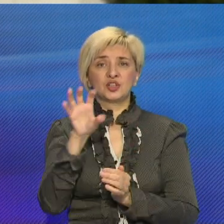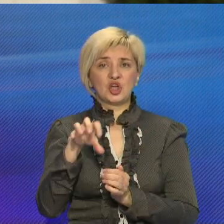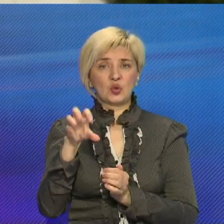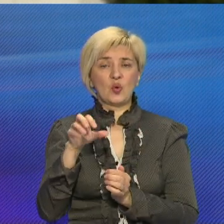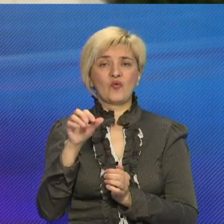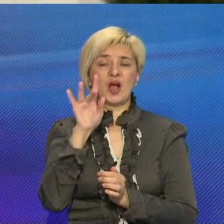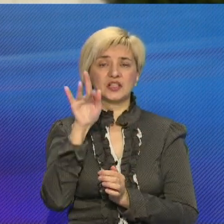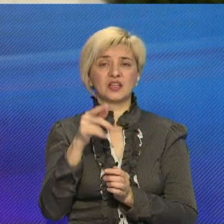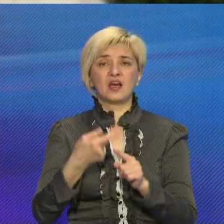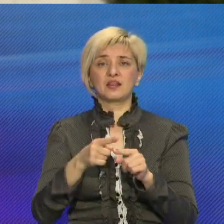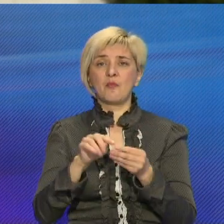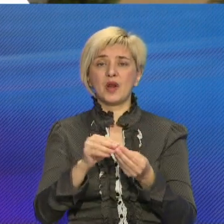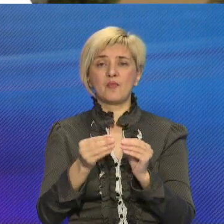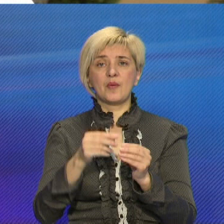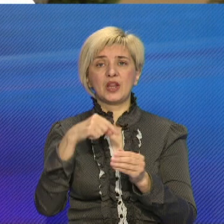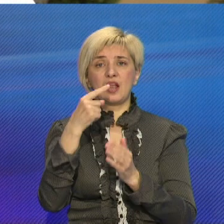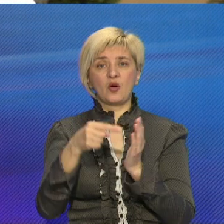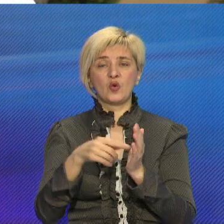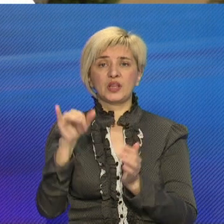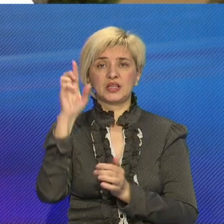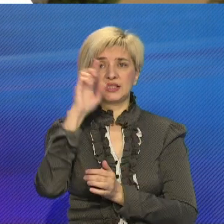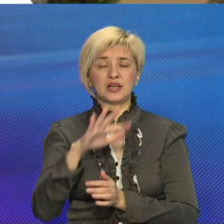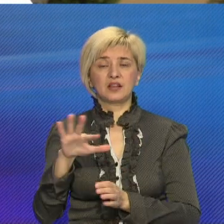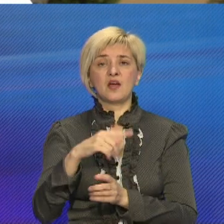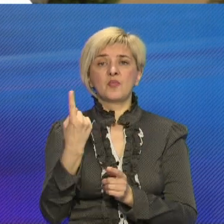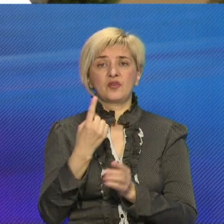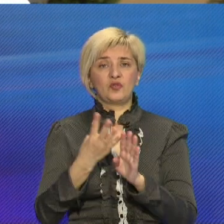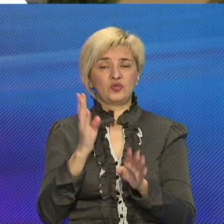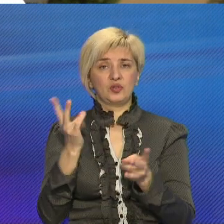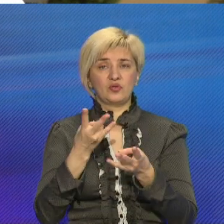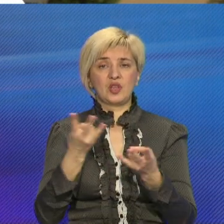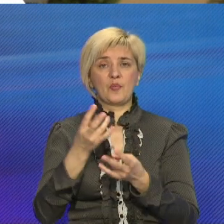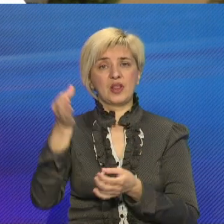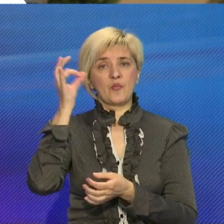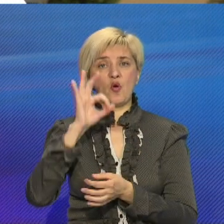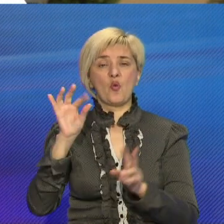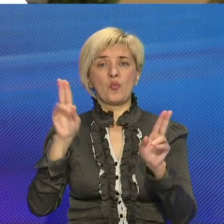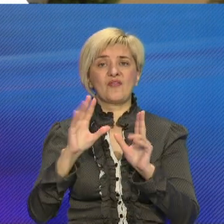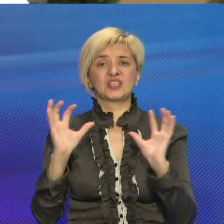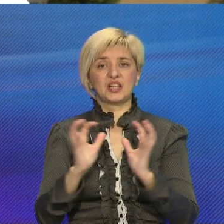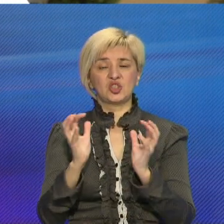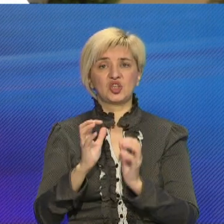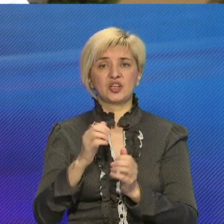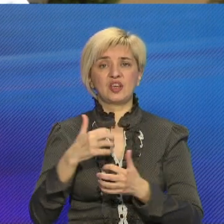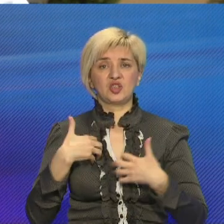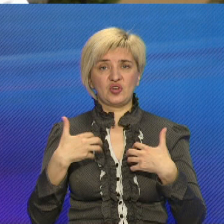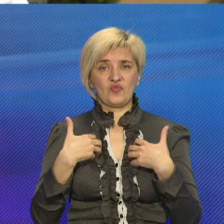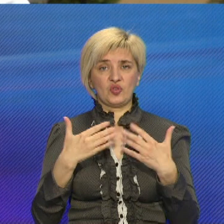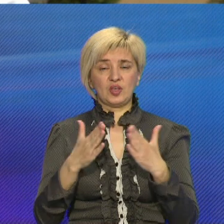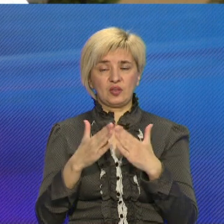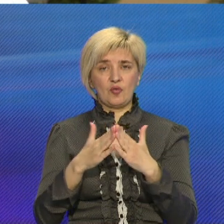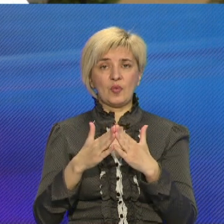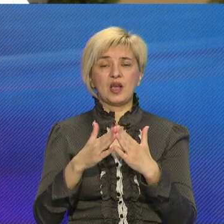для города, но, наверное, и для всей нашей страны. Прежде всего, необходимо напомнить о правилах содержания домашних животных. Все-таки мы в ответе за тех, кого